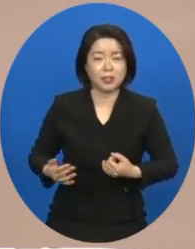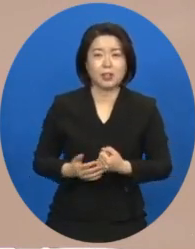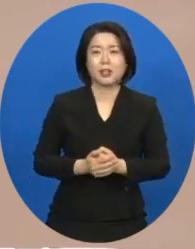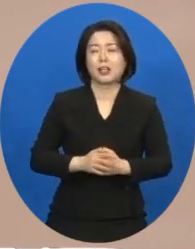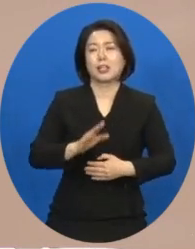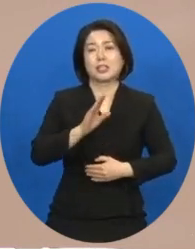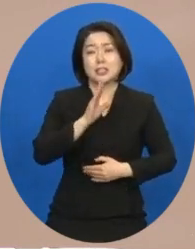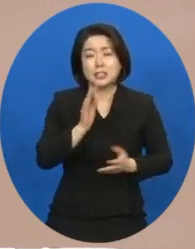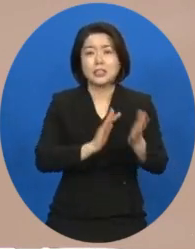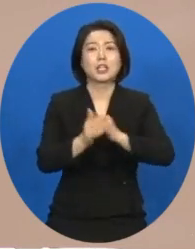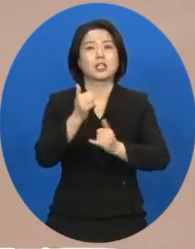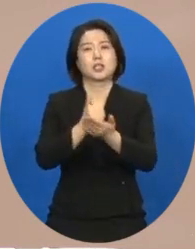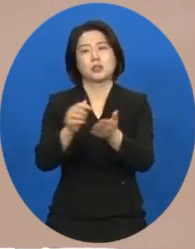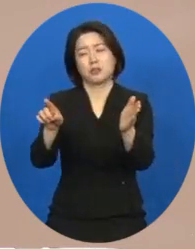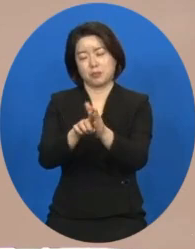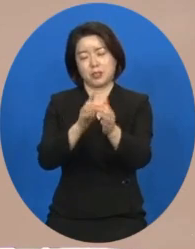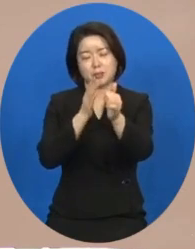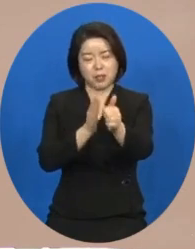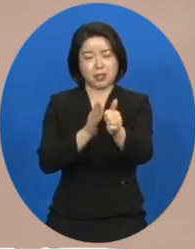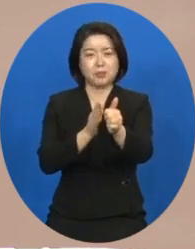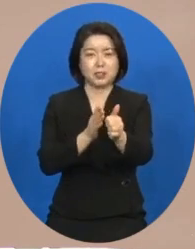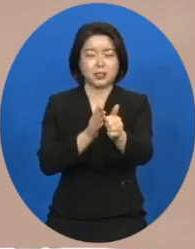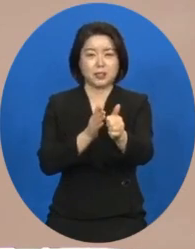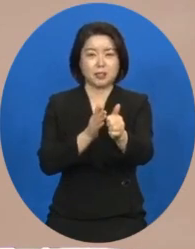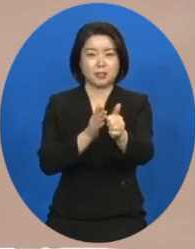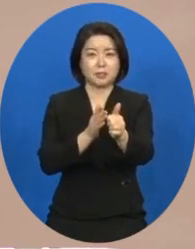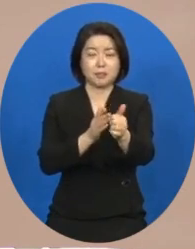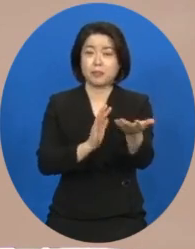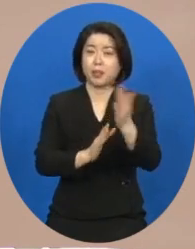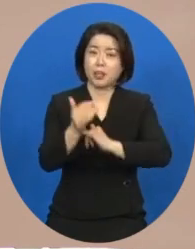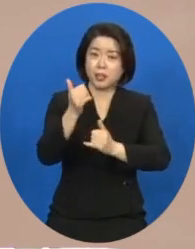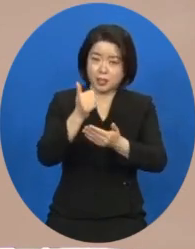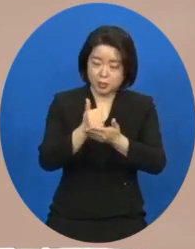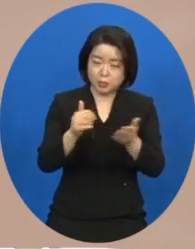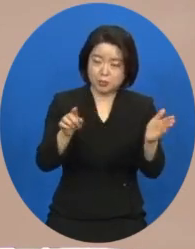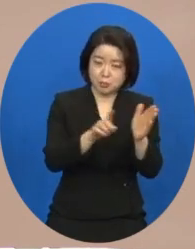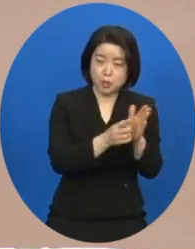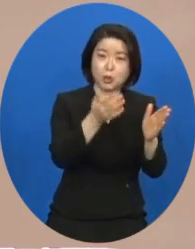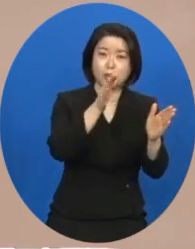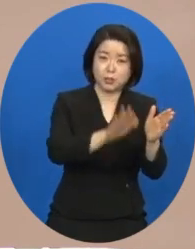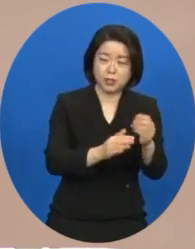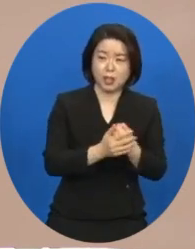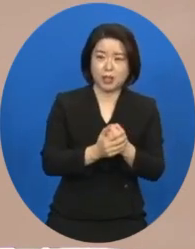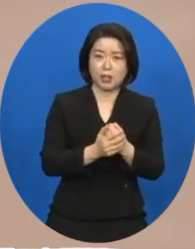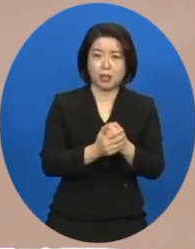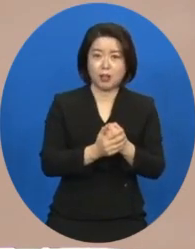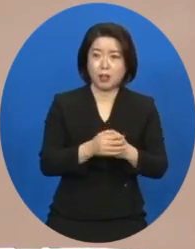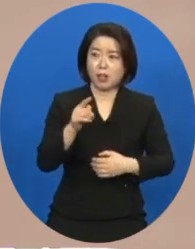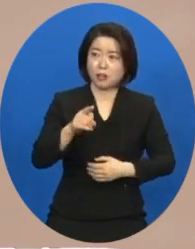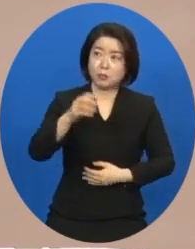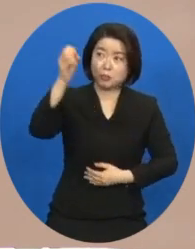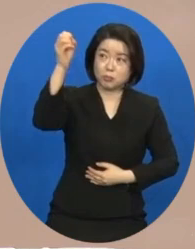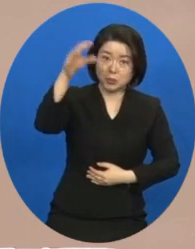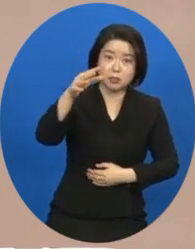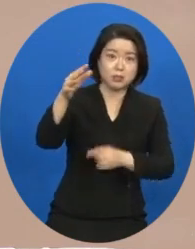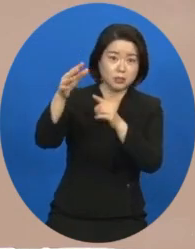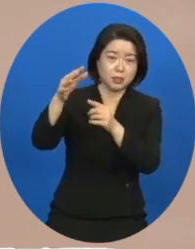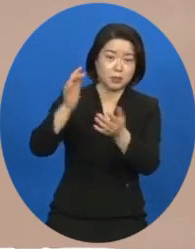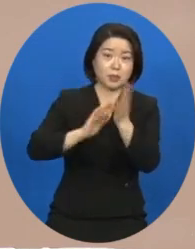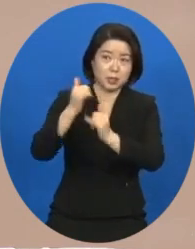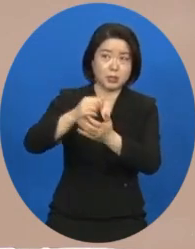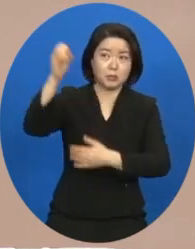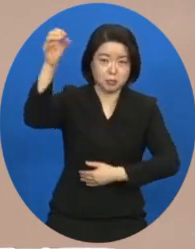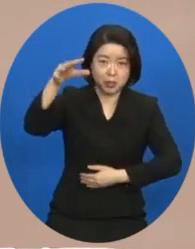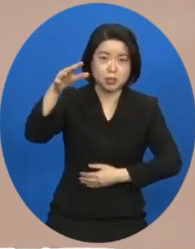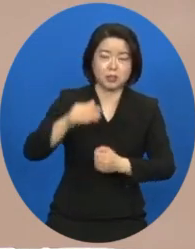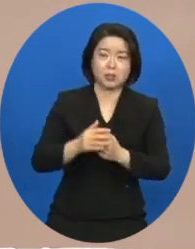진짜 예수를 믿으시기를 바랍니다. 예수를 믿으셨는데 그분은 빛이세요.